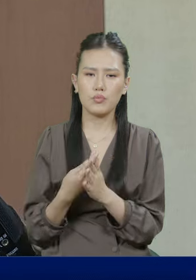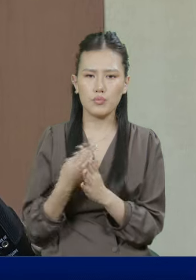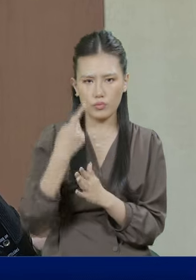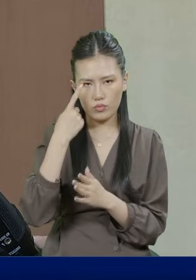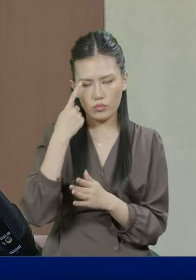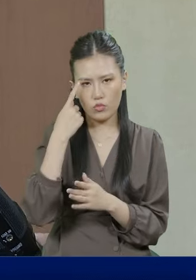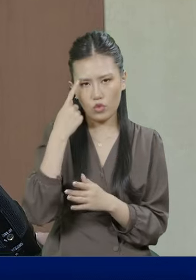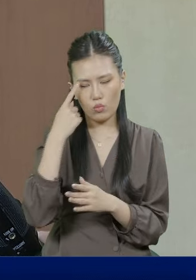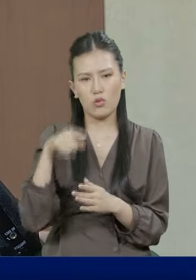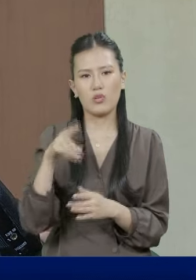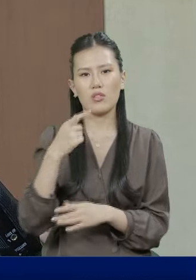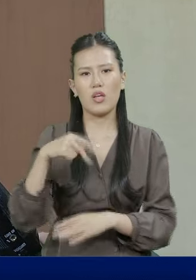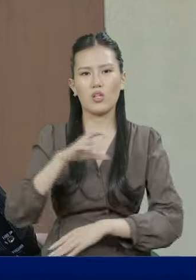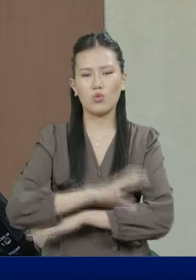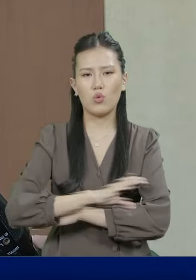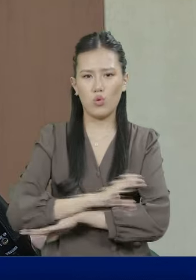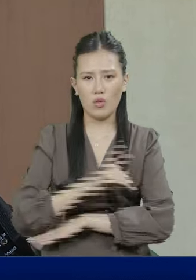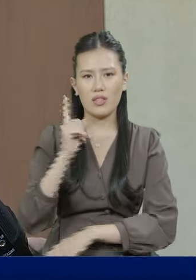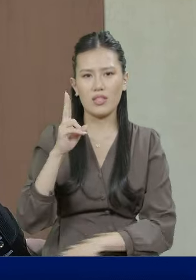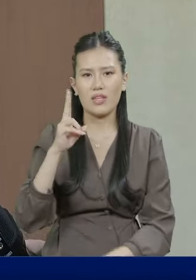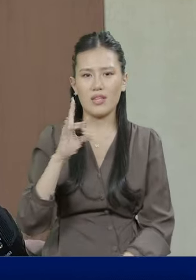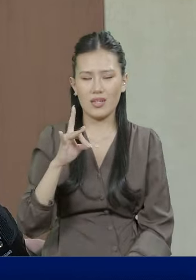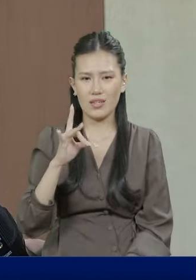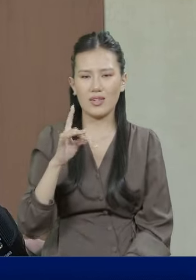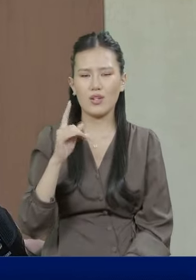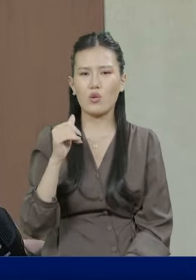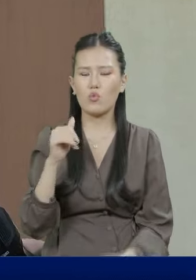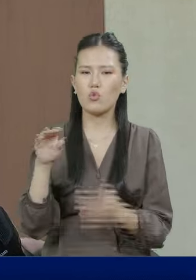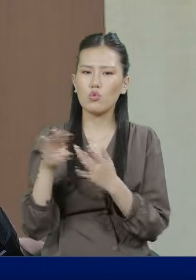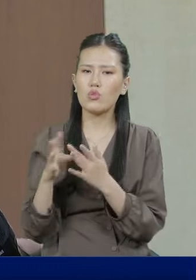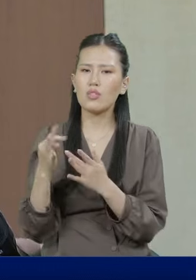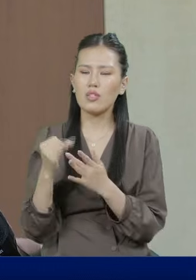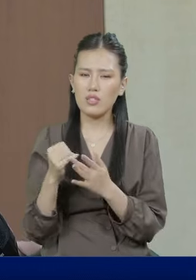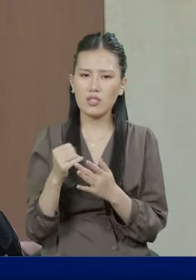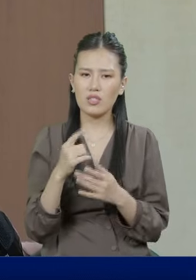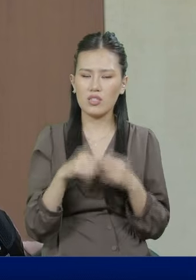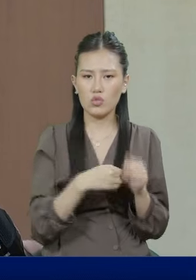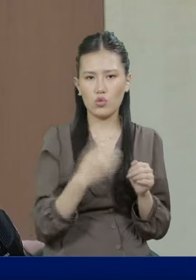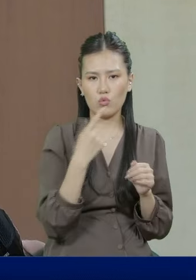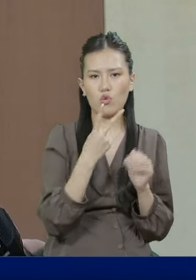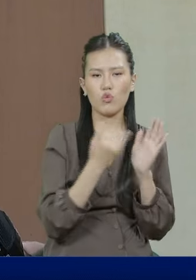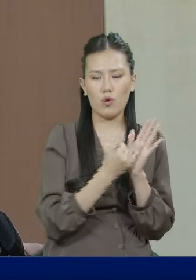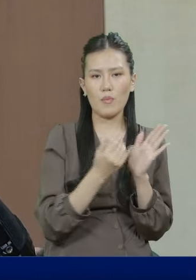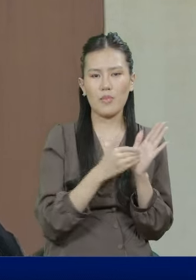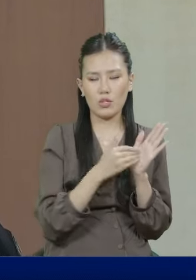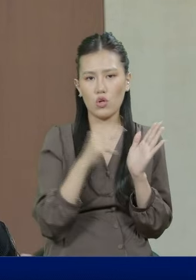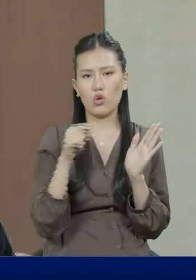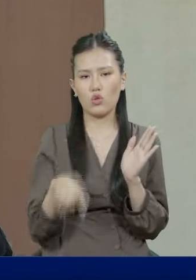улсын ихтэй сургуулиудын нэг кредит цагийн дундж төлбөр за өмнөх жил 126,000 орчим байсан бол одоо ингээд